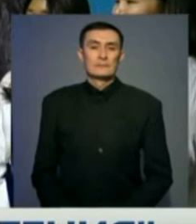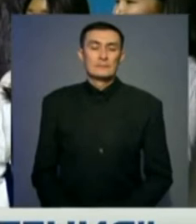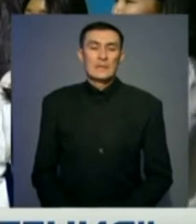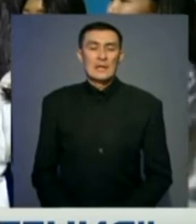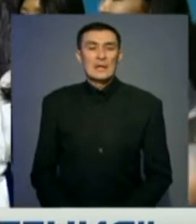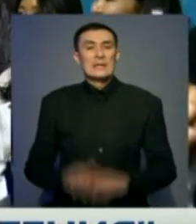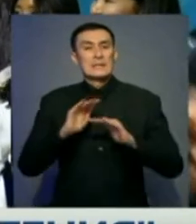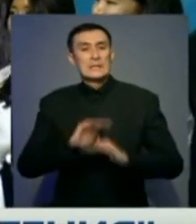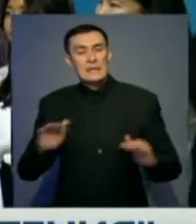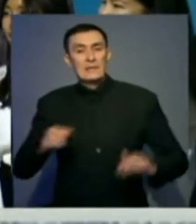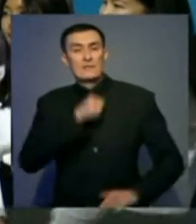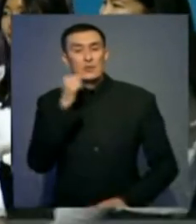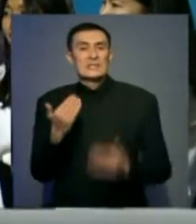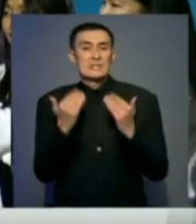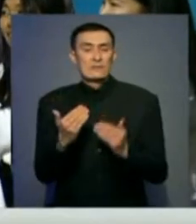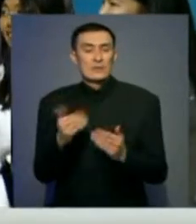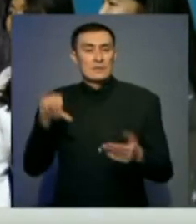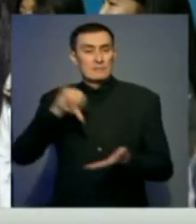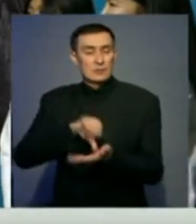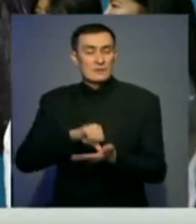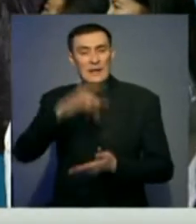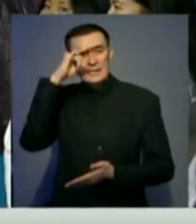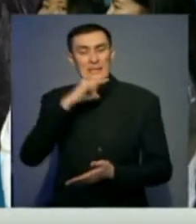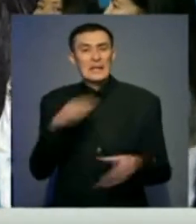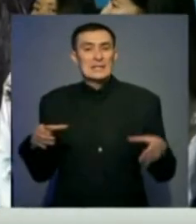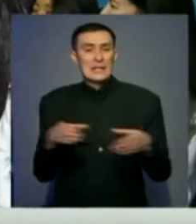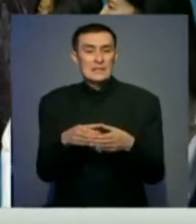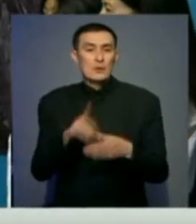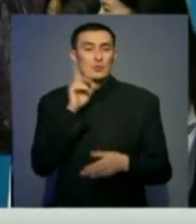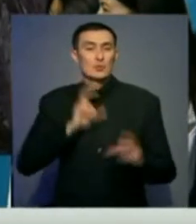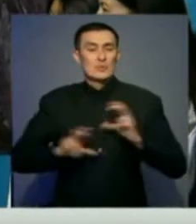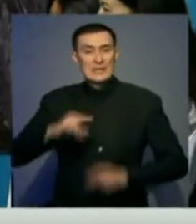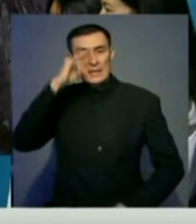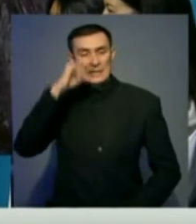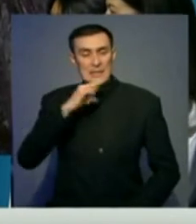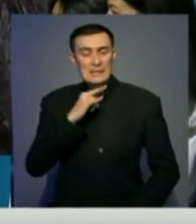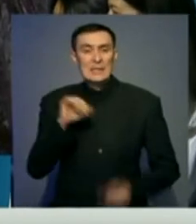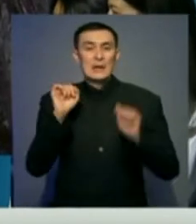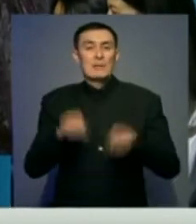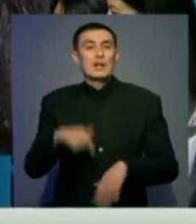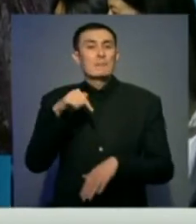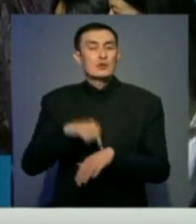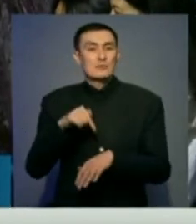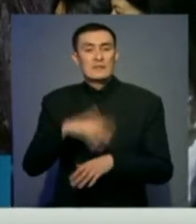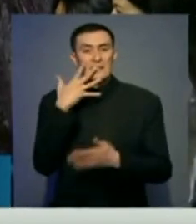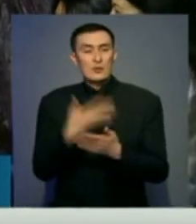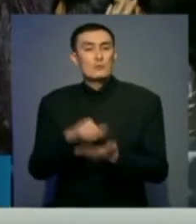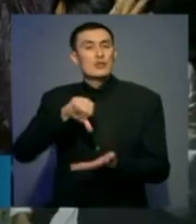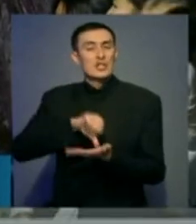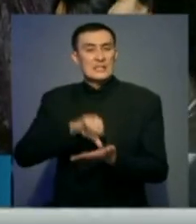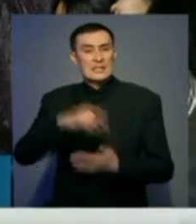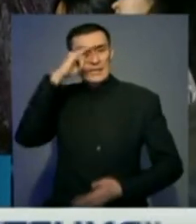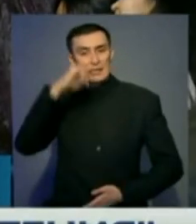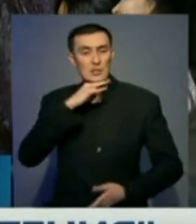И дети, и взрослые сегодня здесь. Представители казахской диаспоры и студенты-казахстанцы смогли прочувствовать свою причастность к